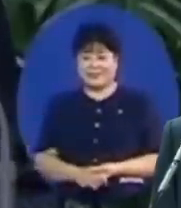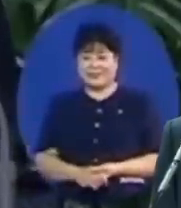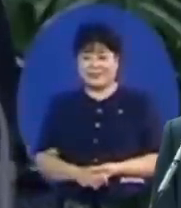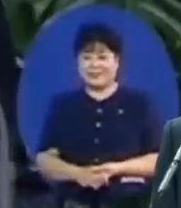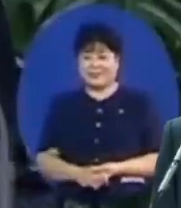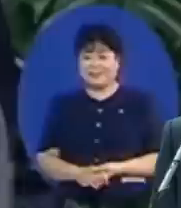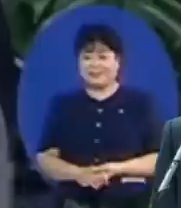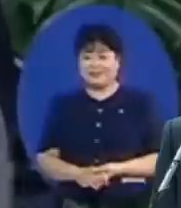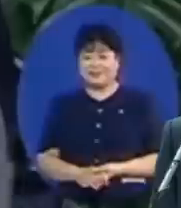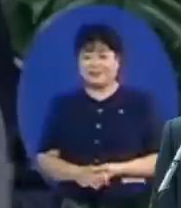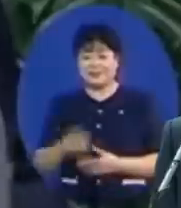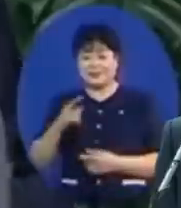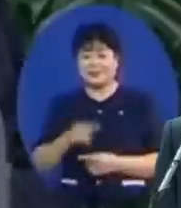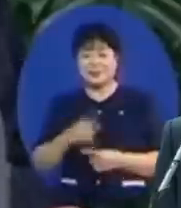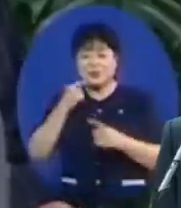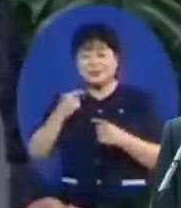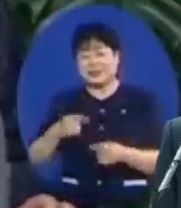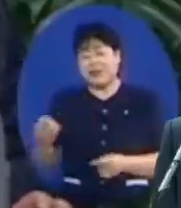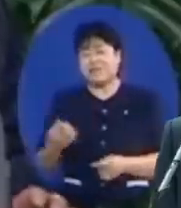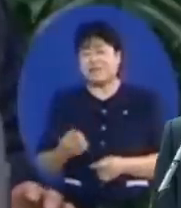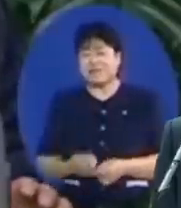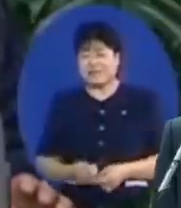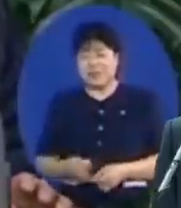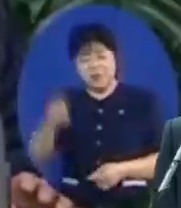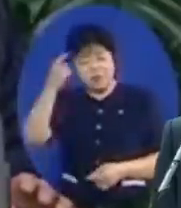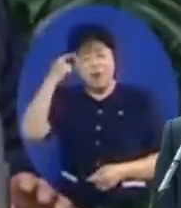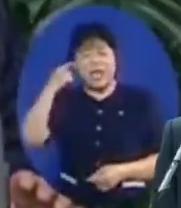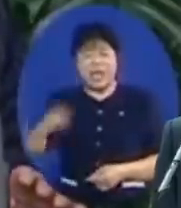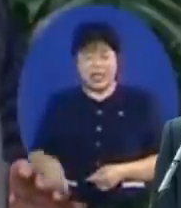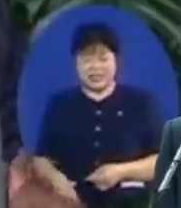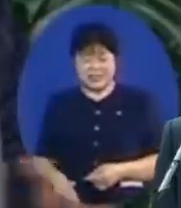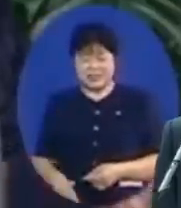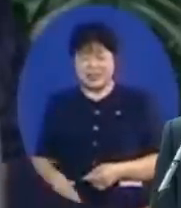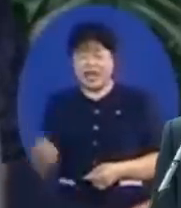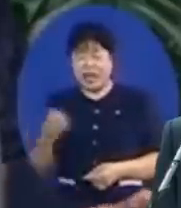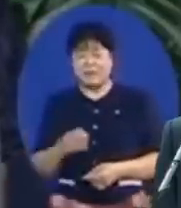그래서 제가 아프면 시시하게